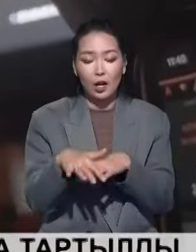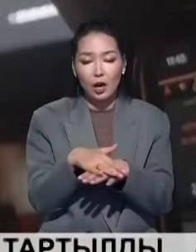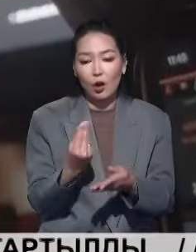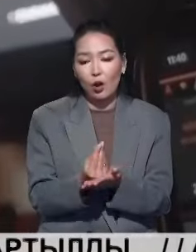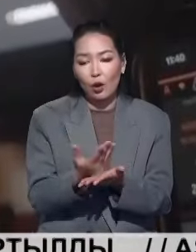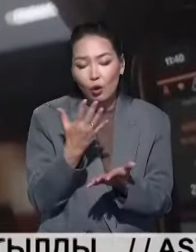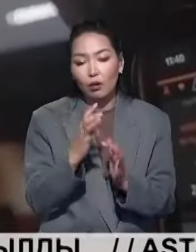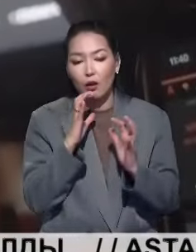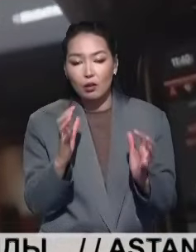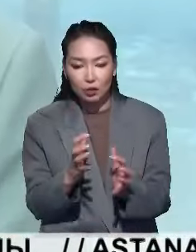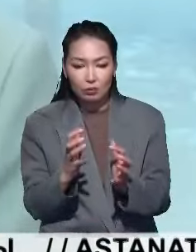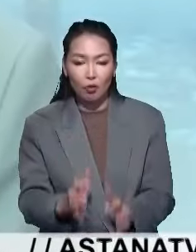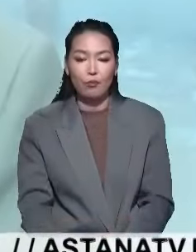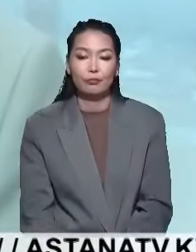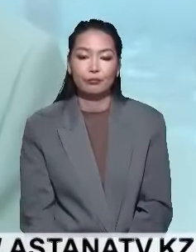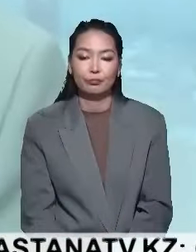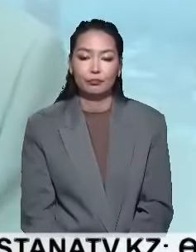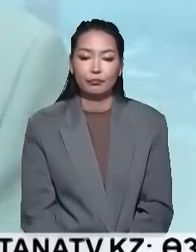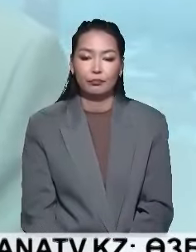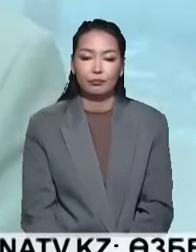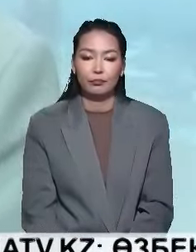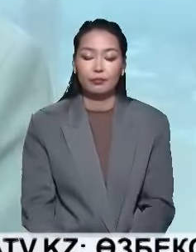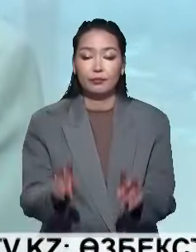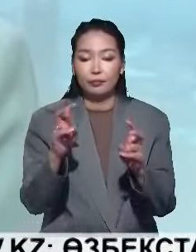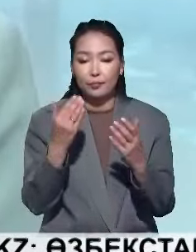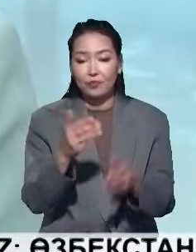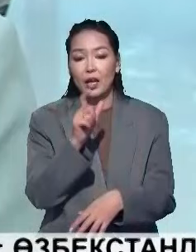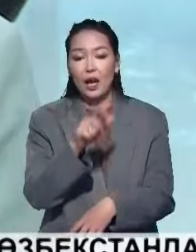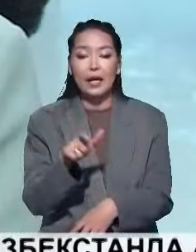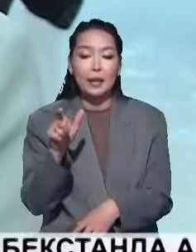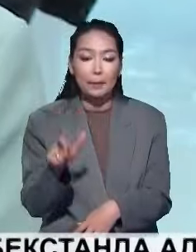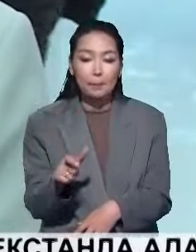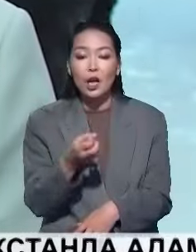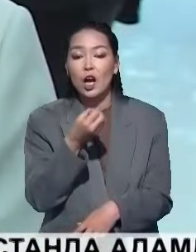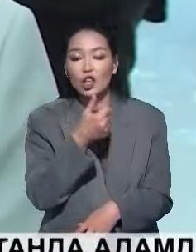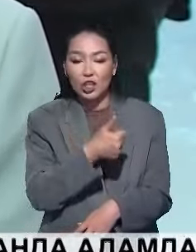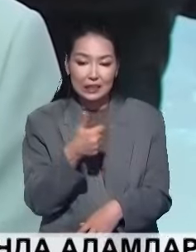құндылықтарды сақтау. Атауы айтып тұрғанды адамгершілікке, жақсылыққа,